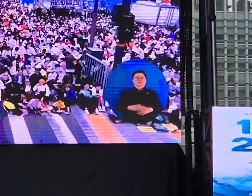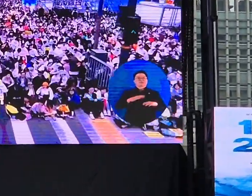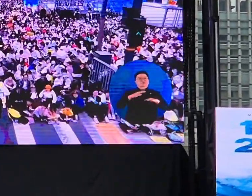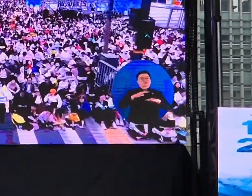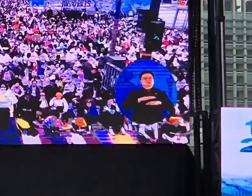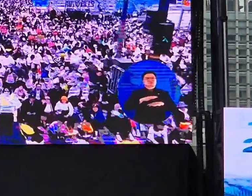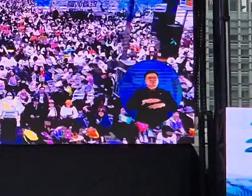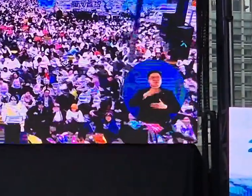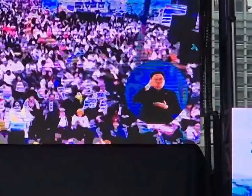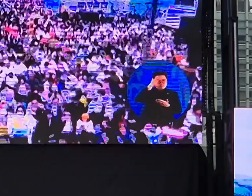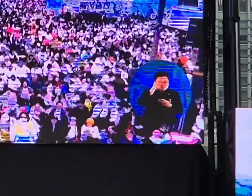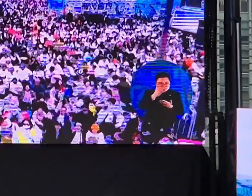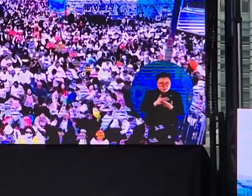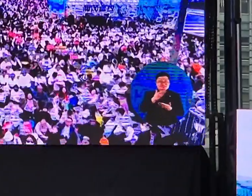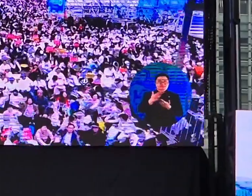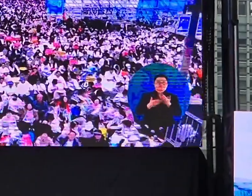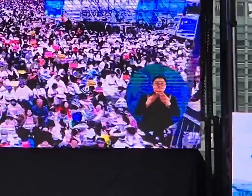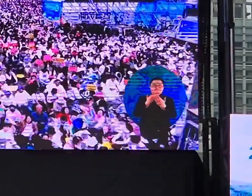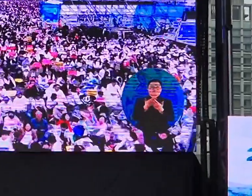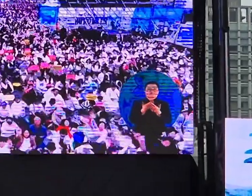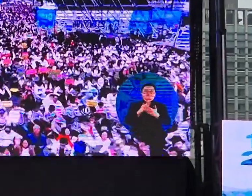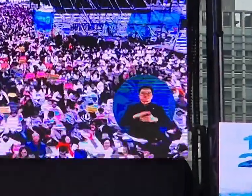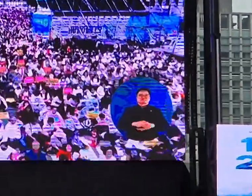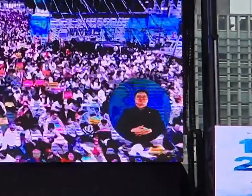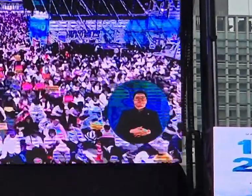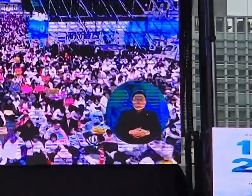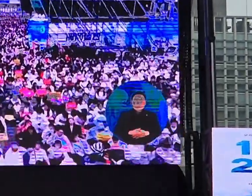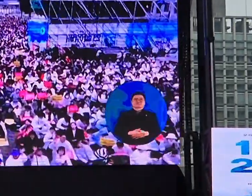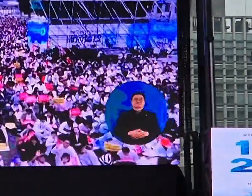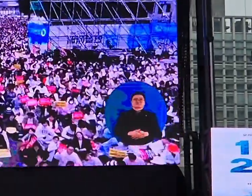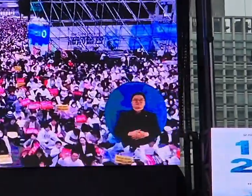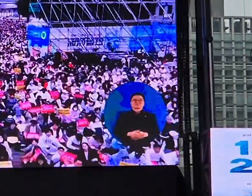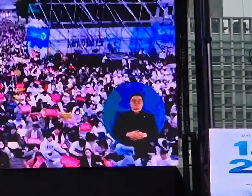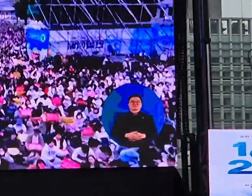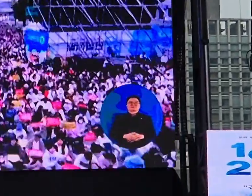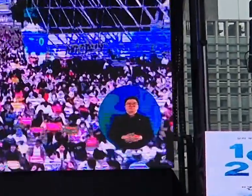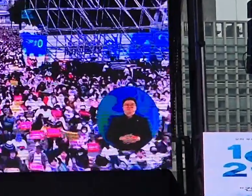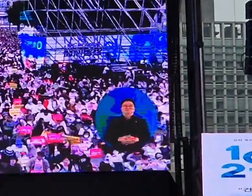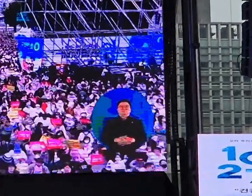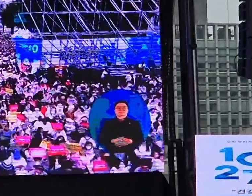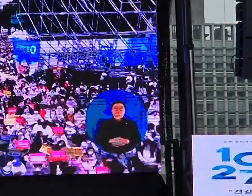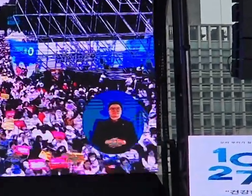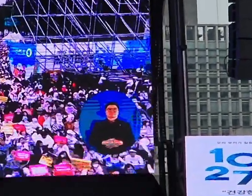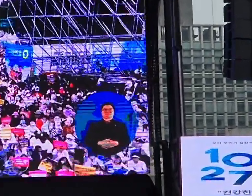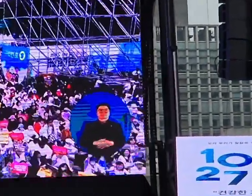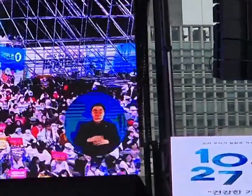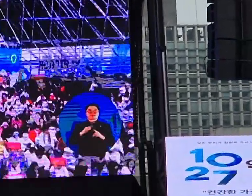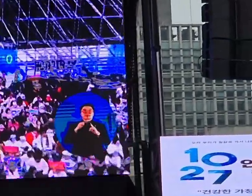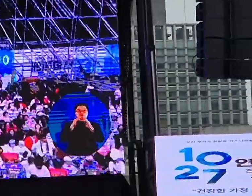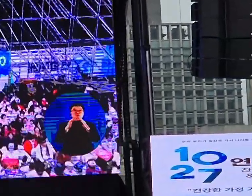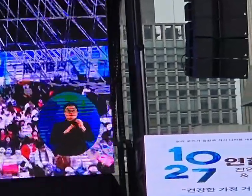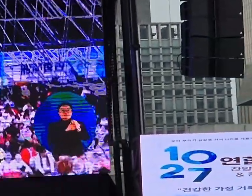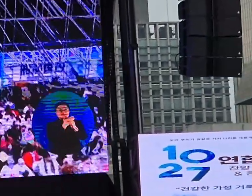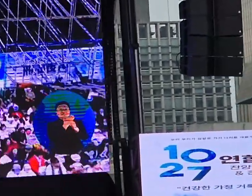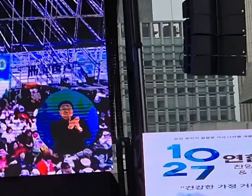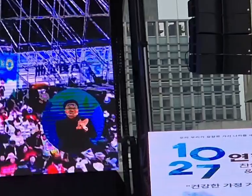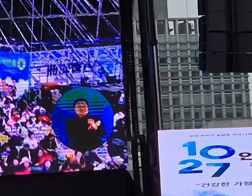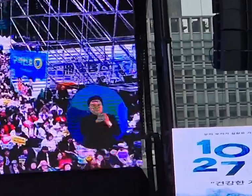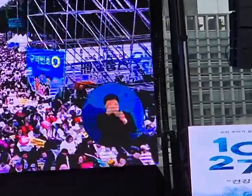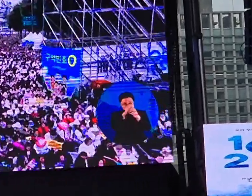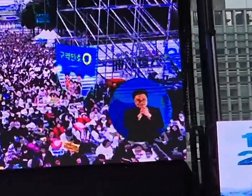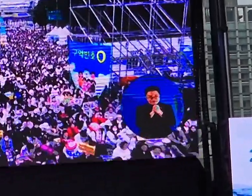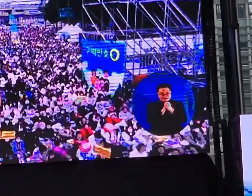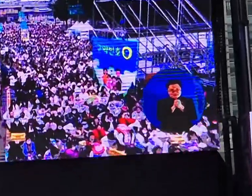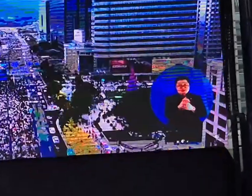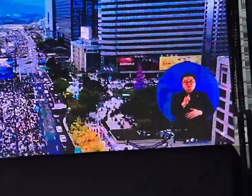마시기 바랍니다. Pray knowing the prayer is the power of the church. 교회의 능력은 기도에 달려 있음을 믿고